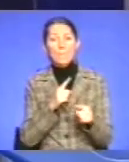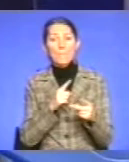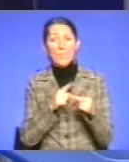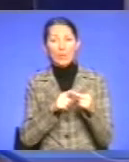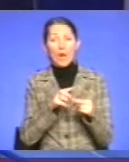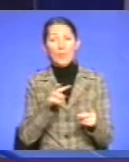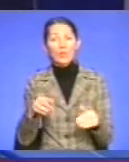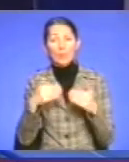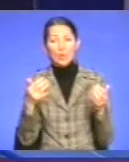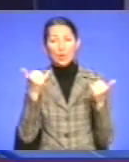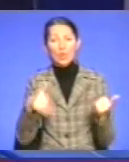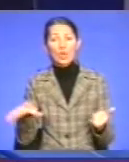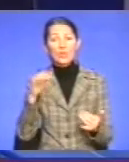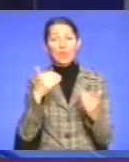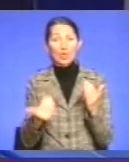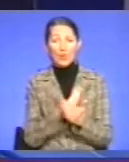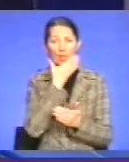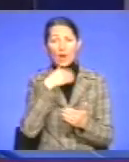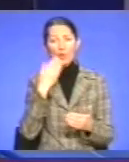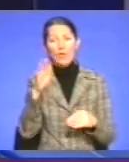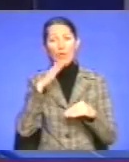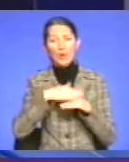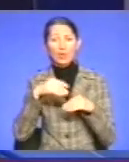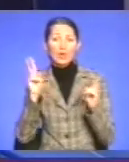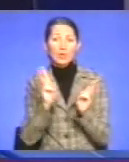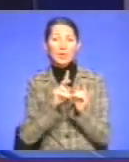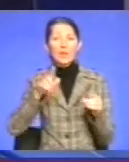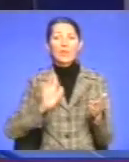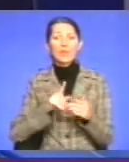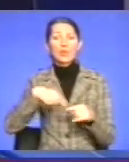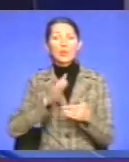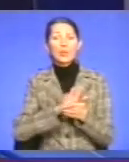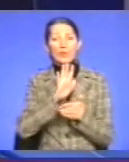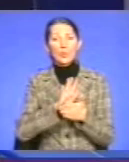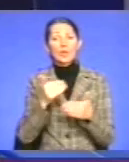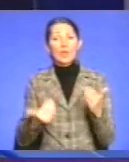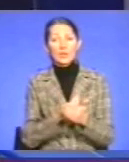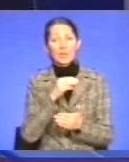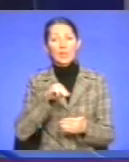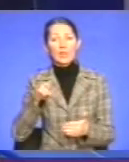На сьогодні це всі новини. Гарного вам вечора і побачимось у наступних випусках «Вістей ТТБ».